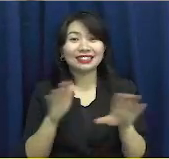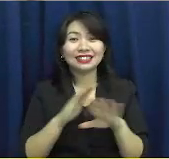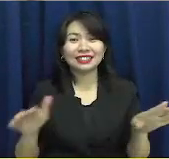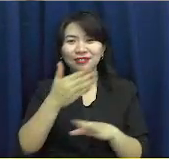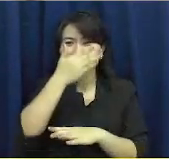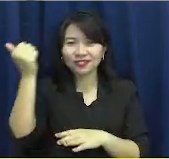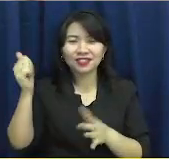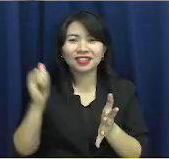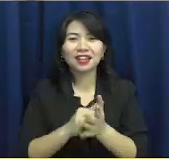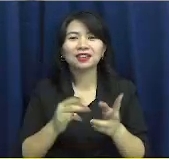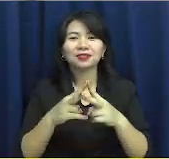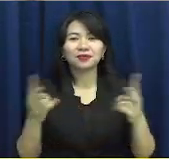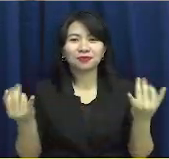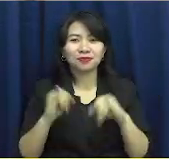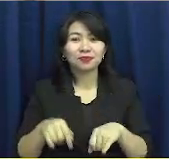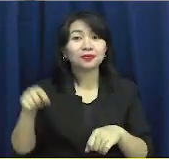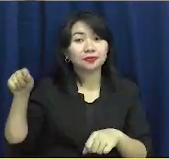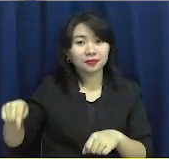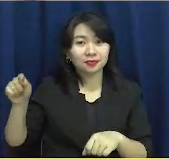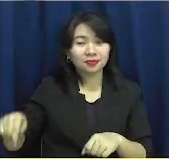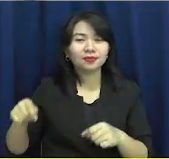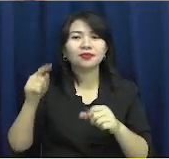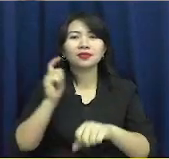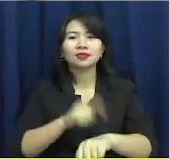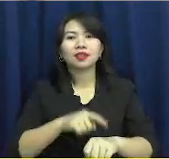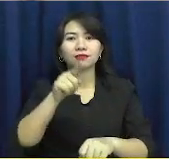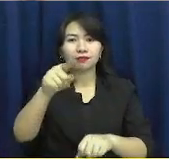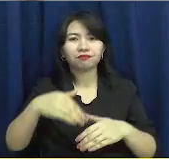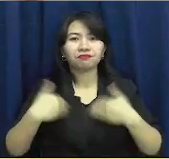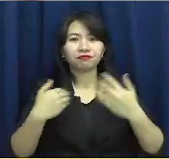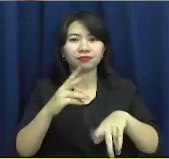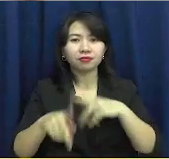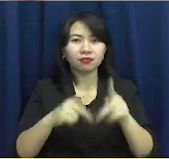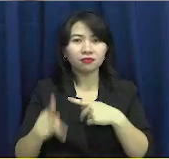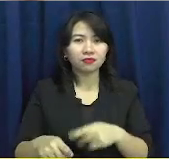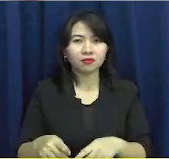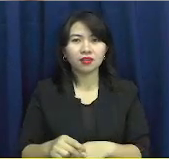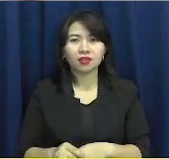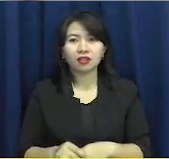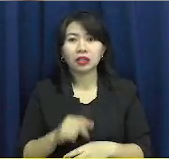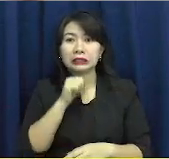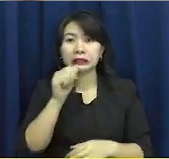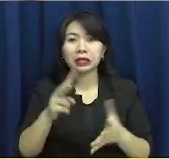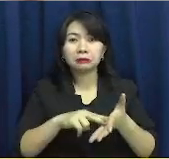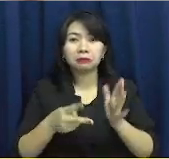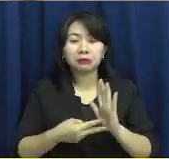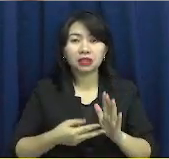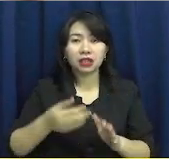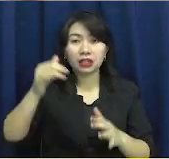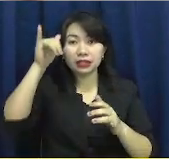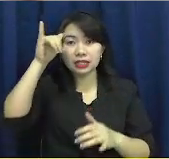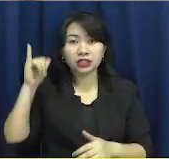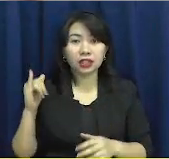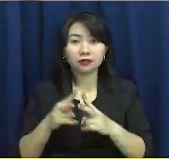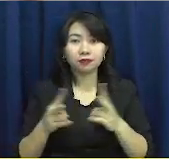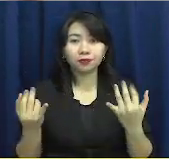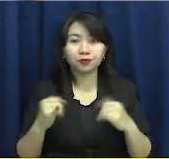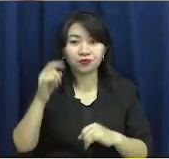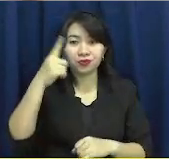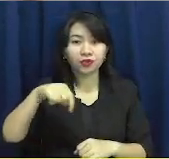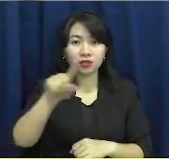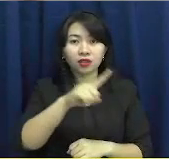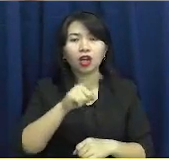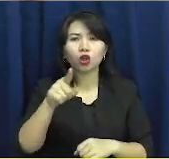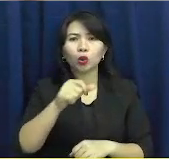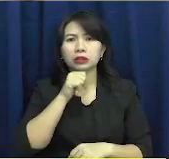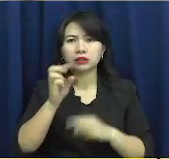kakalimutan, napaka-importante nito. Young people, kayo rin, hindi po ang tapos na kayo last Wednesday. Ay, wala na kayo ngayon. Importante ito. Minsan, sabi ko nga po sa inyo,